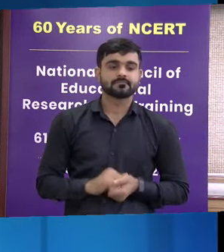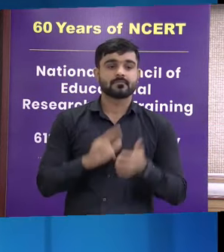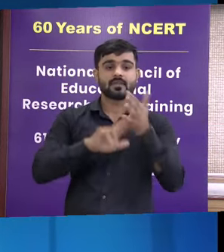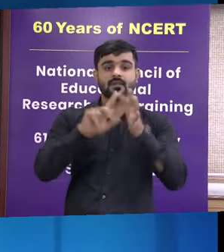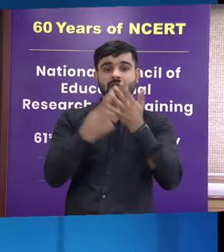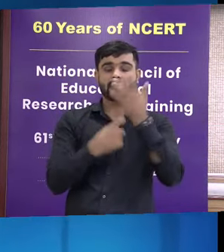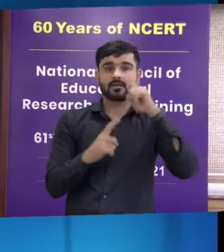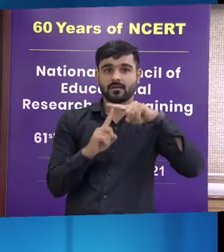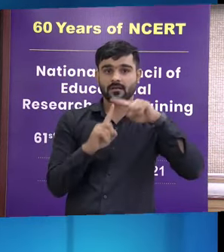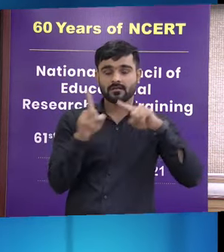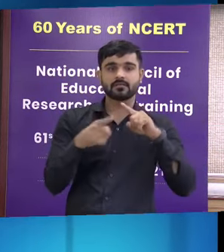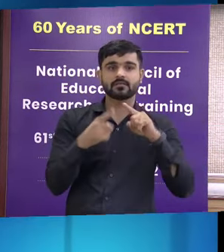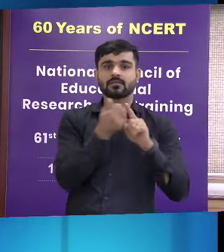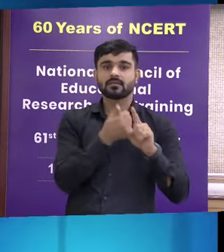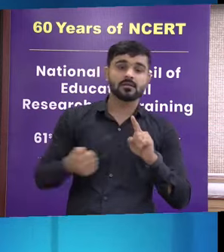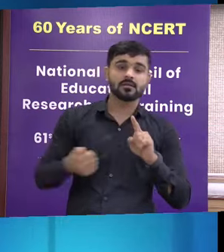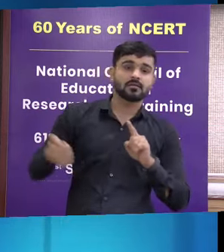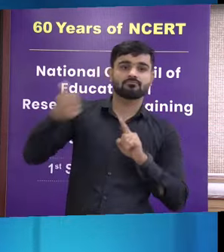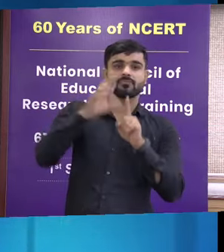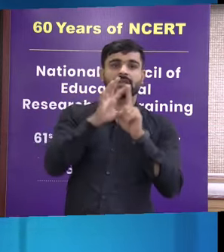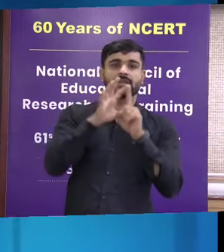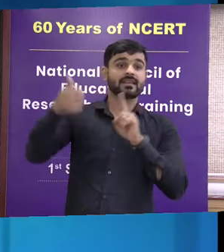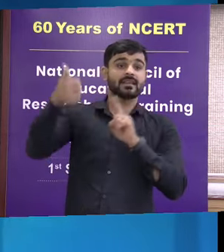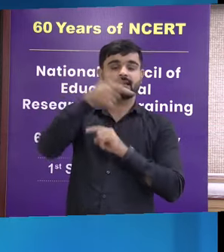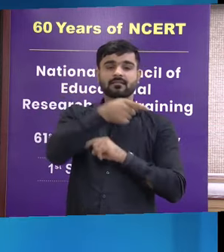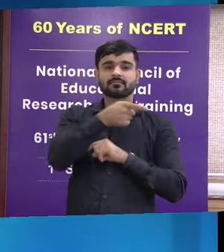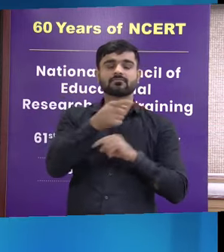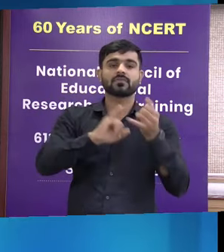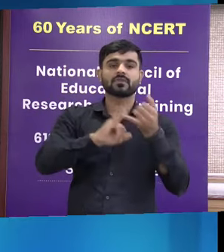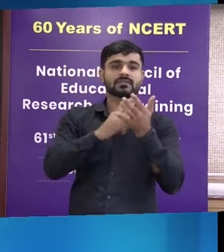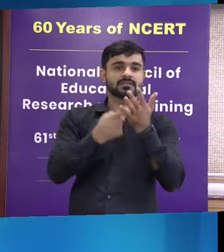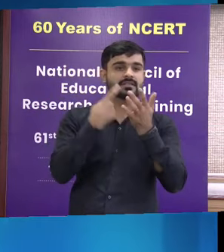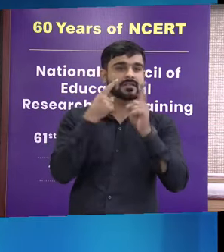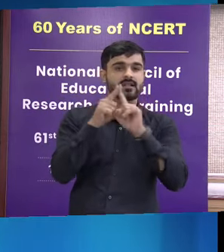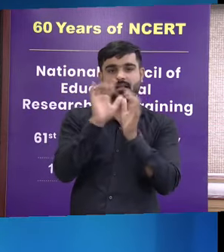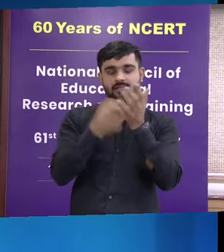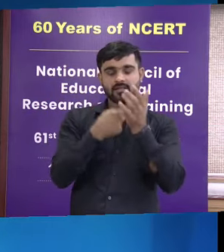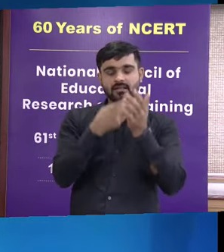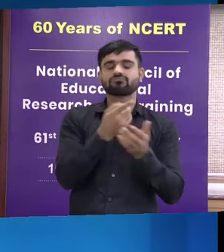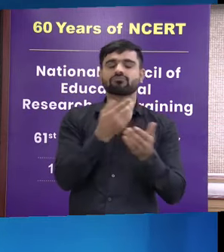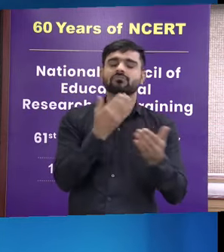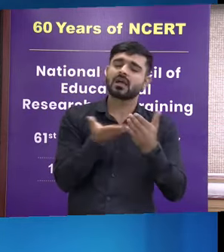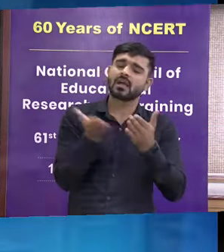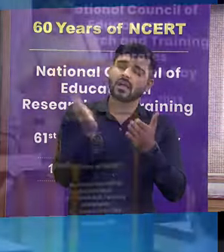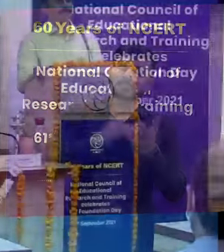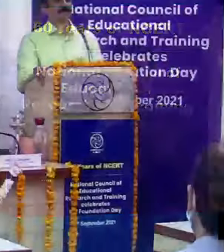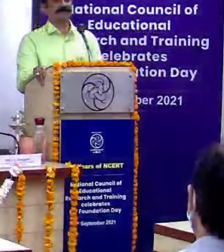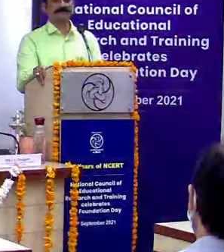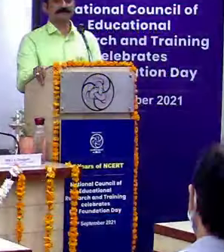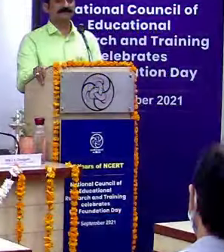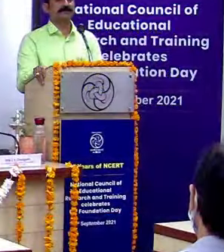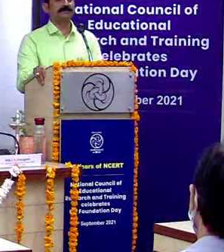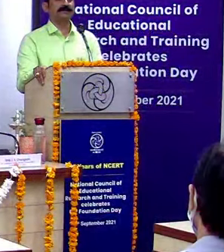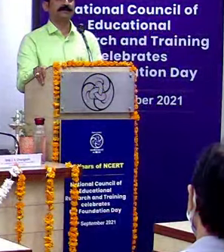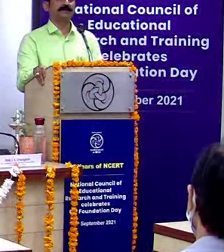एनसीईआरटी के सम्माननीय निदेशक महोदय प्रोफेसर श्रीधर श्रीवास्तव जी का भी मैं धन्यवाद ज्ञापित करता